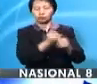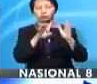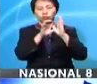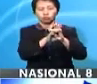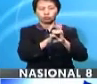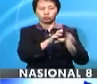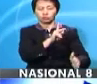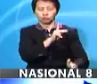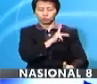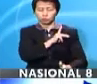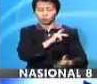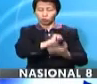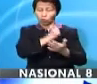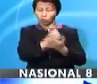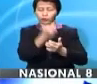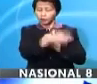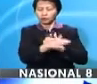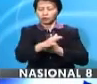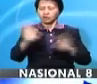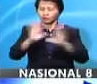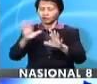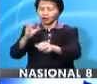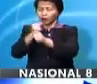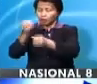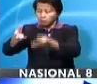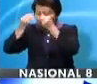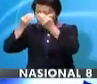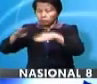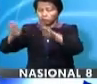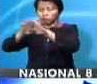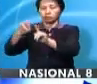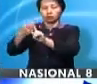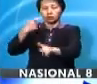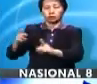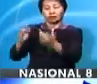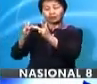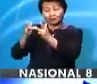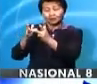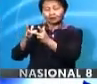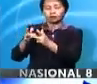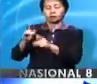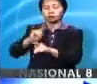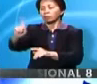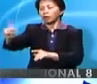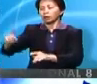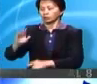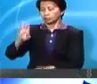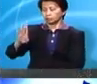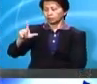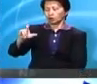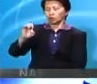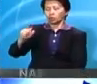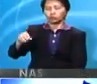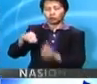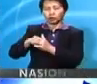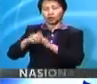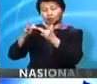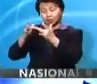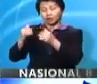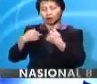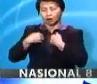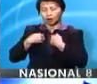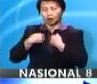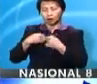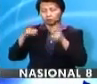seperti Ketua Audit Negara, bukannya diperoleh daripada portal berita pihak ketiga atau mana-mana blok dalam talian yang